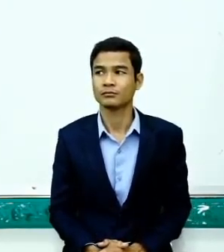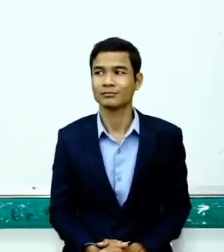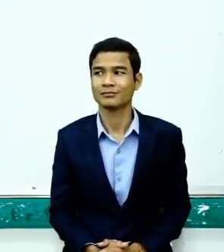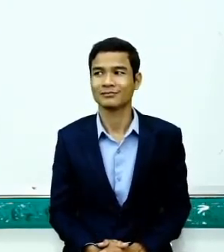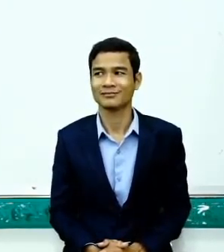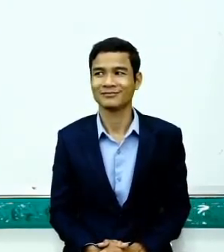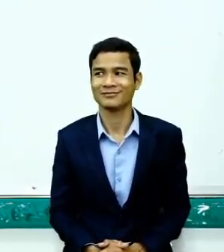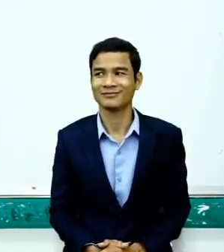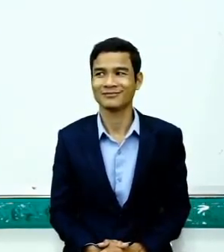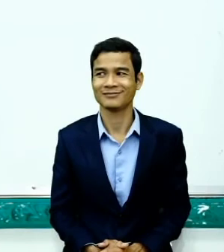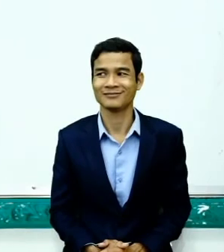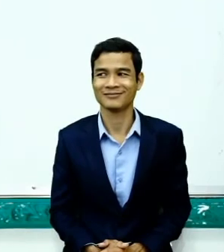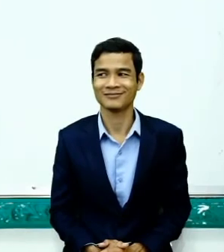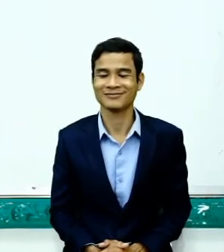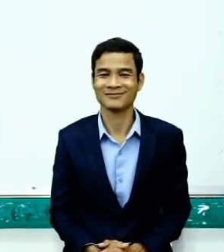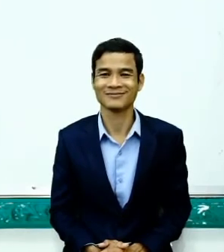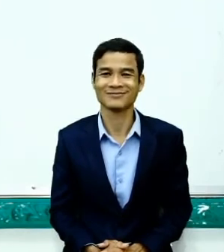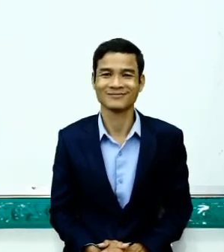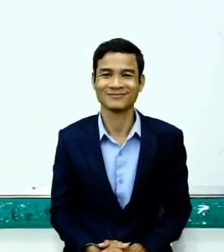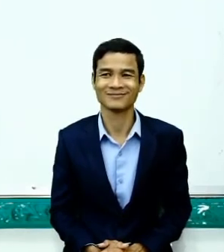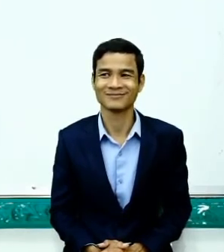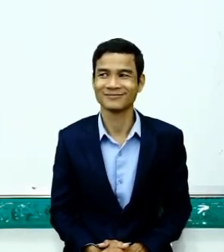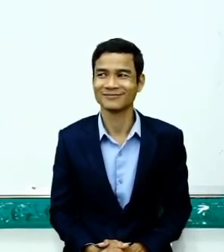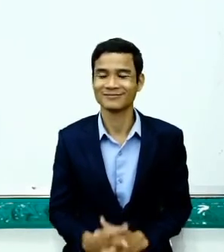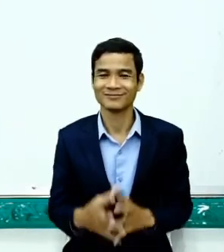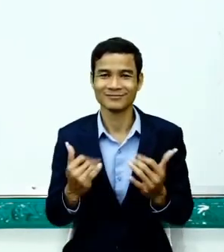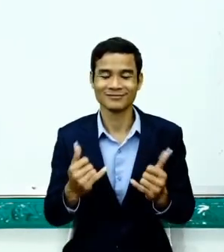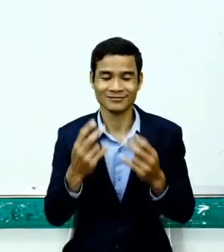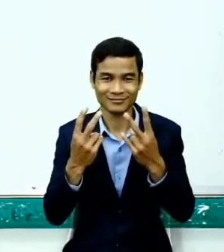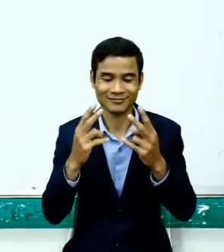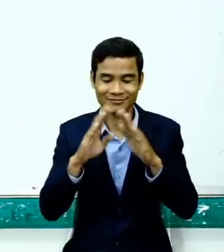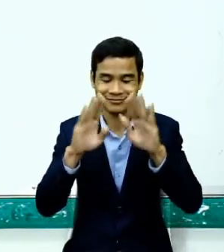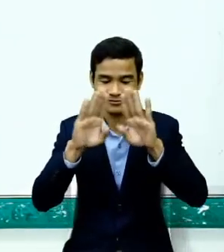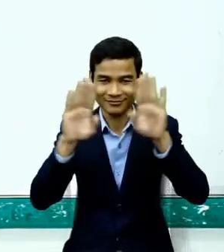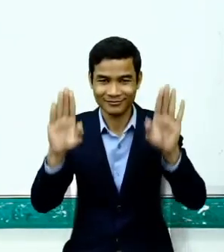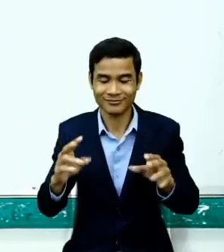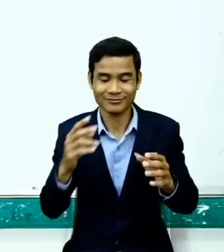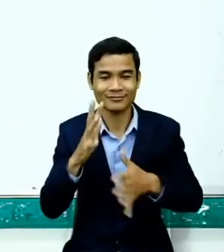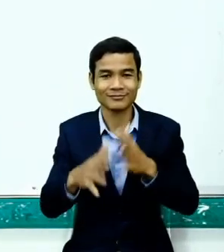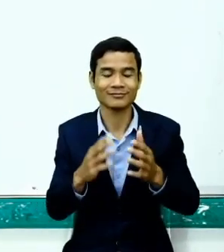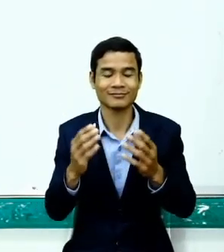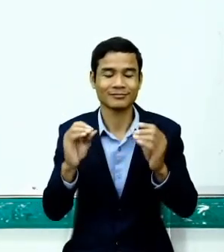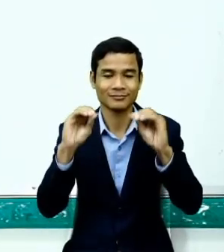អកូននេះលោកកូនបានមើលក្តារខៀនហើយកូនស្ដាប់អ្នកគ្រូអាន